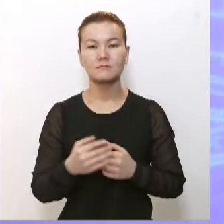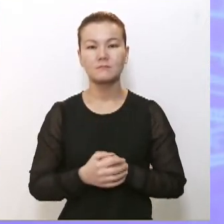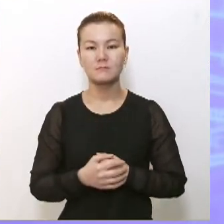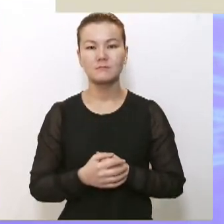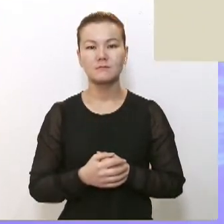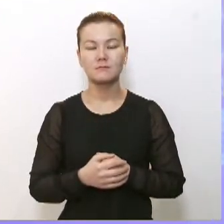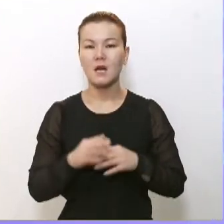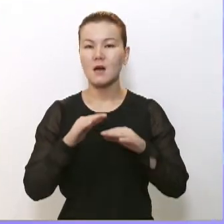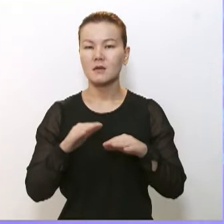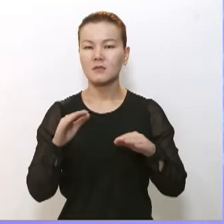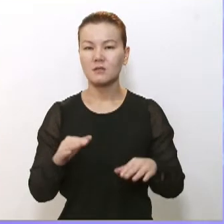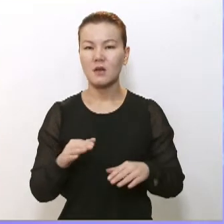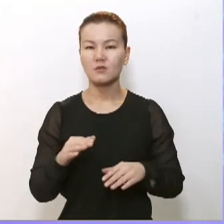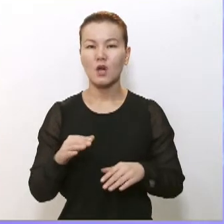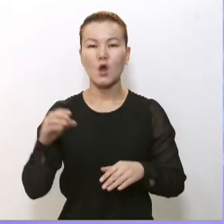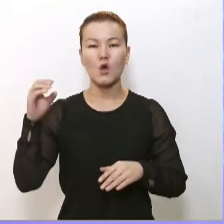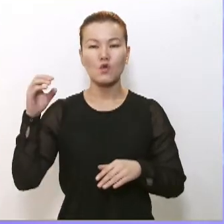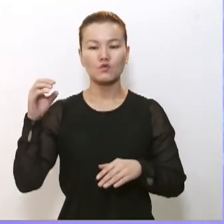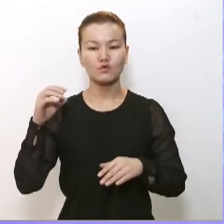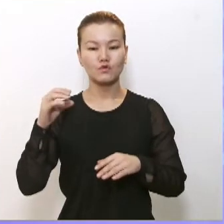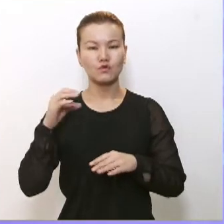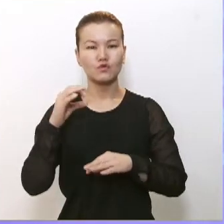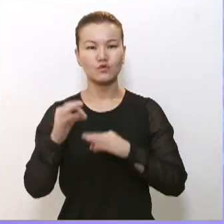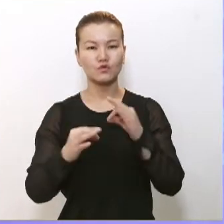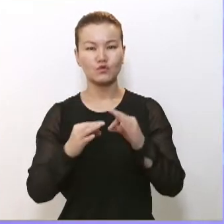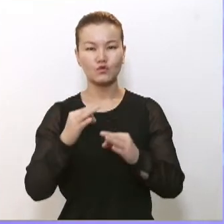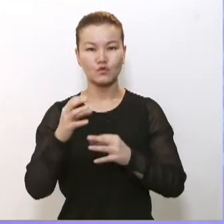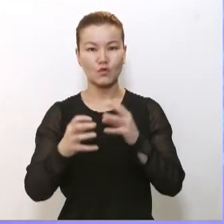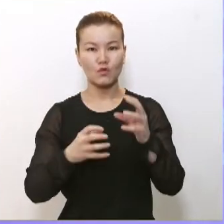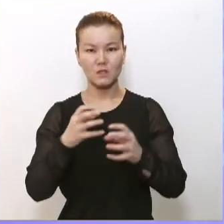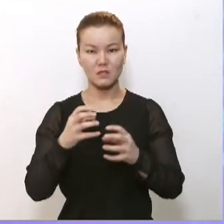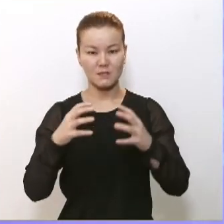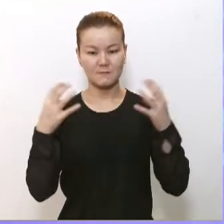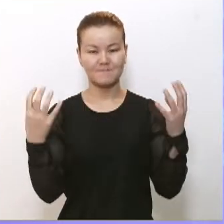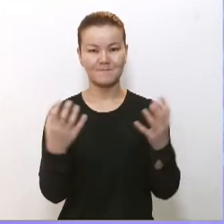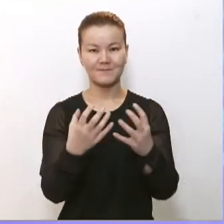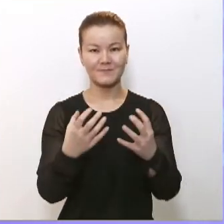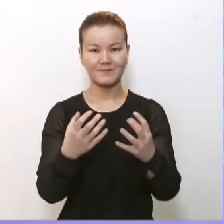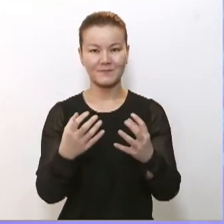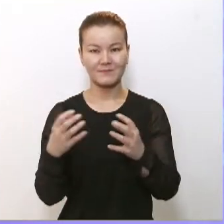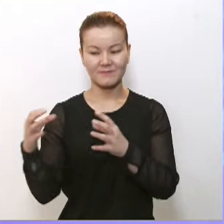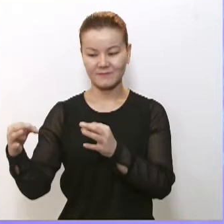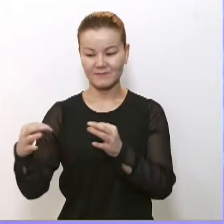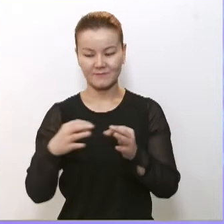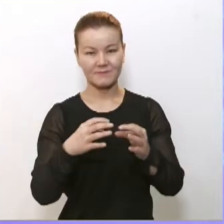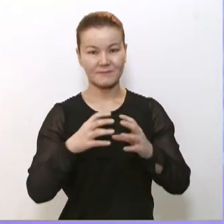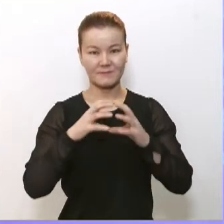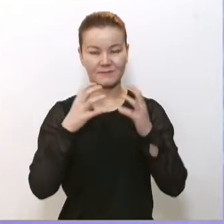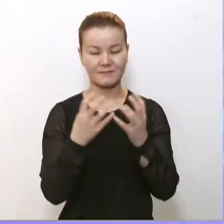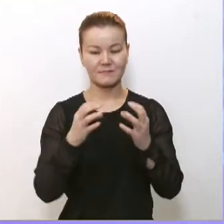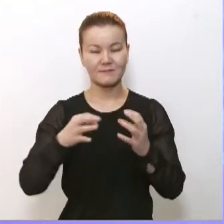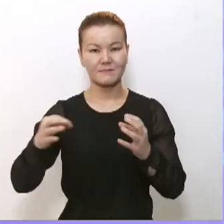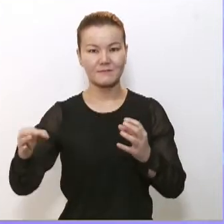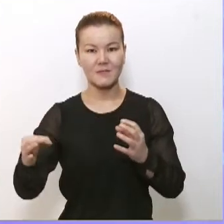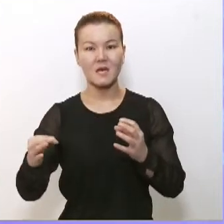ребята в солнечной системе девять планет откройте тетради и